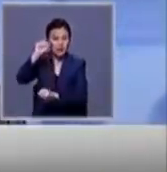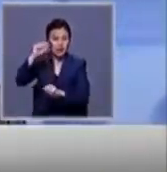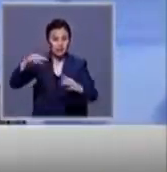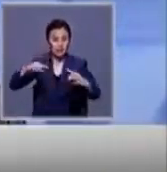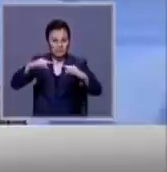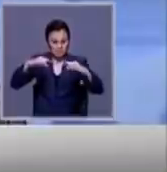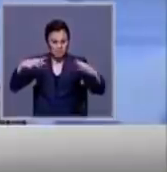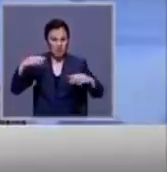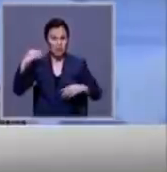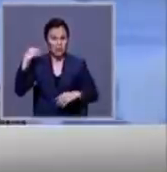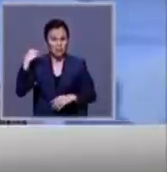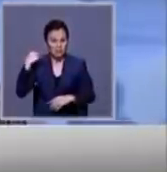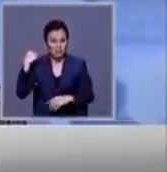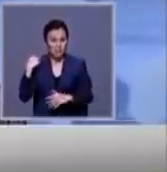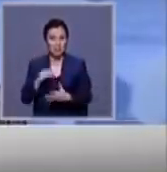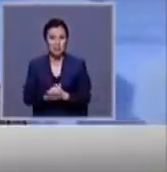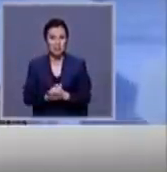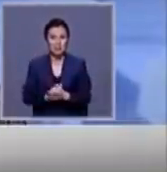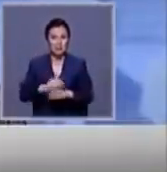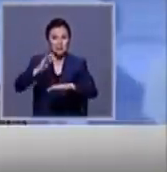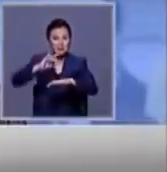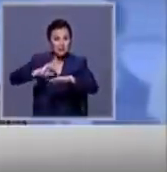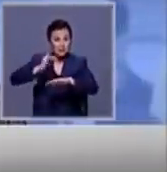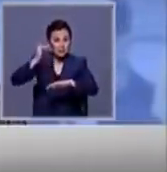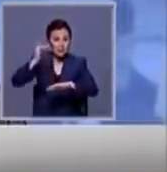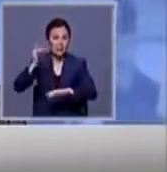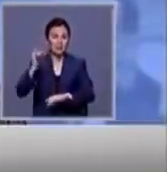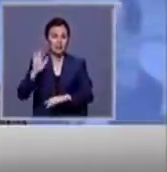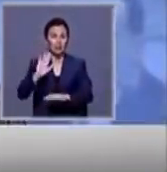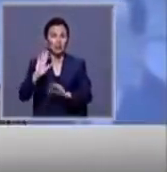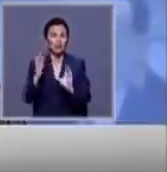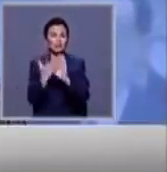รผมซึ่งผมคิดว่ามันเป็นธรรมชาติสังคมอยู่แล้วใช่ไหมฮะ ค่ะ